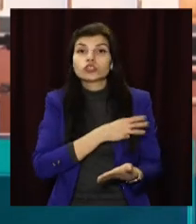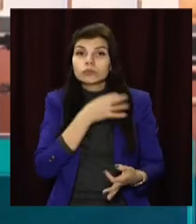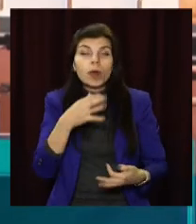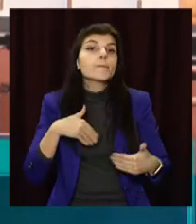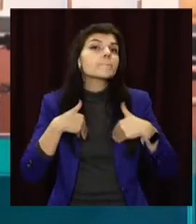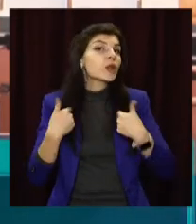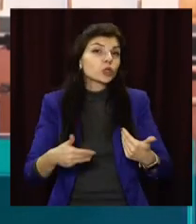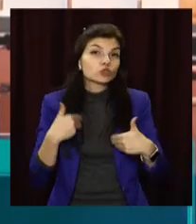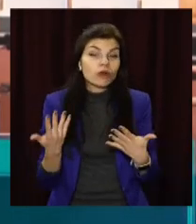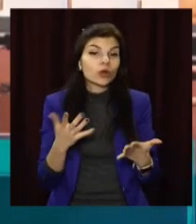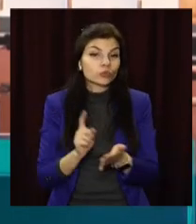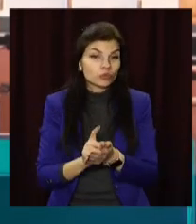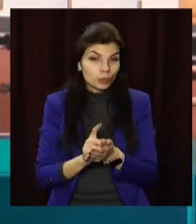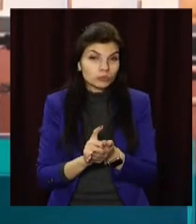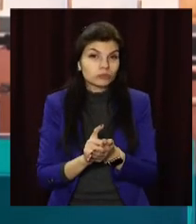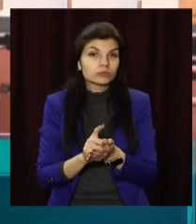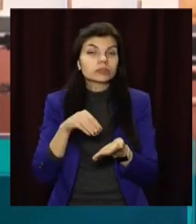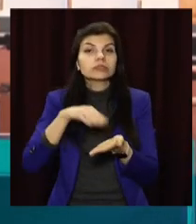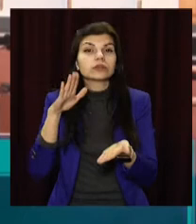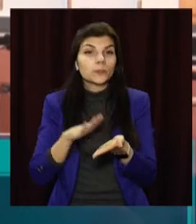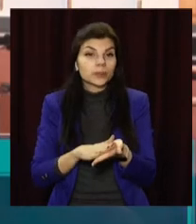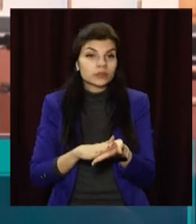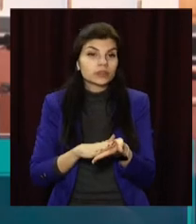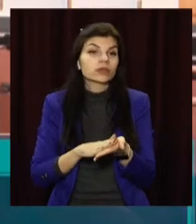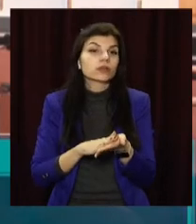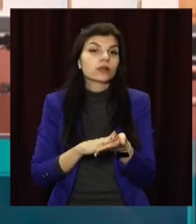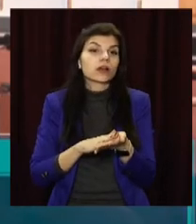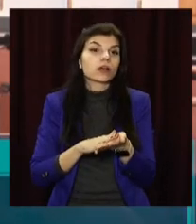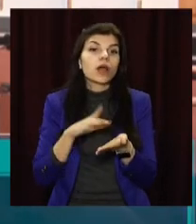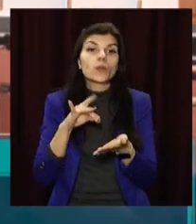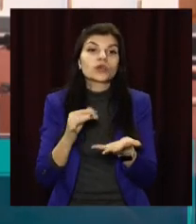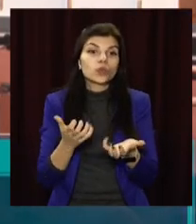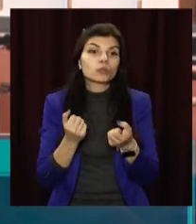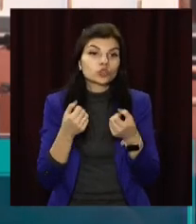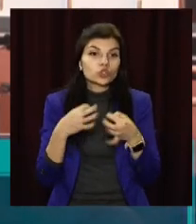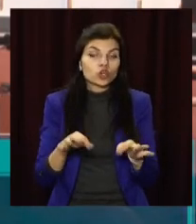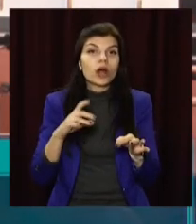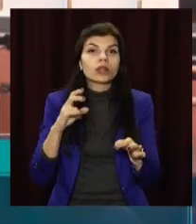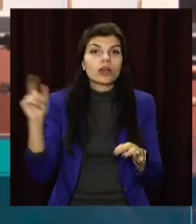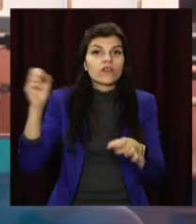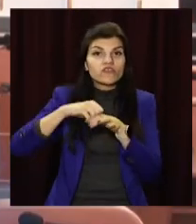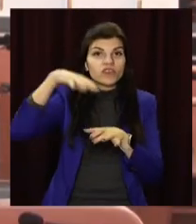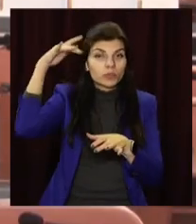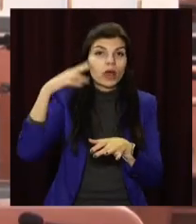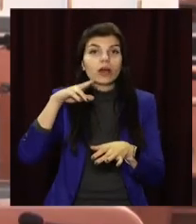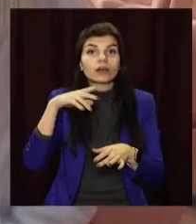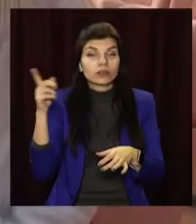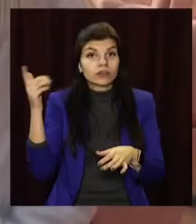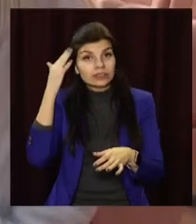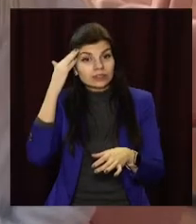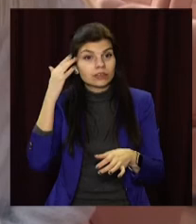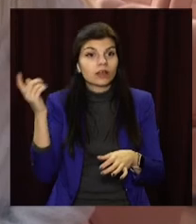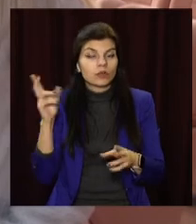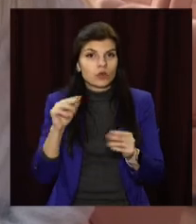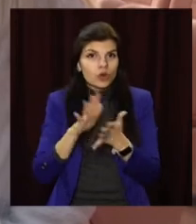предложения, которые должны быть обязательно записаны и учтены при получении дозвола на выбросы, который ДМК планирует получить как самый